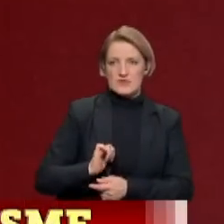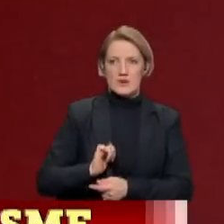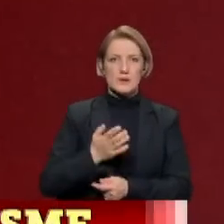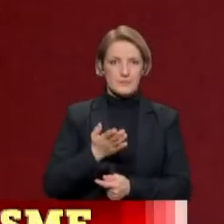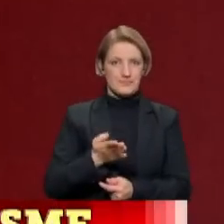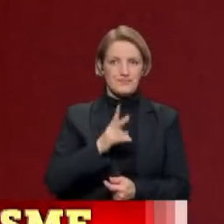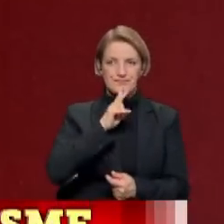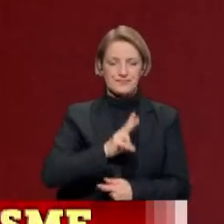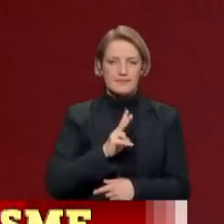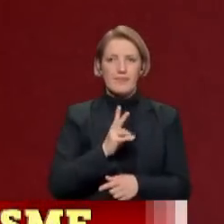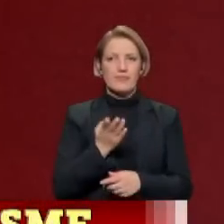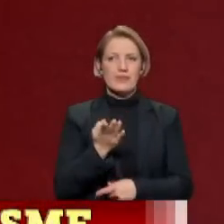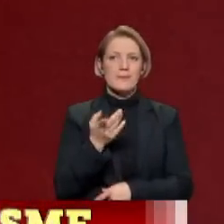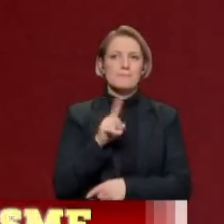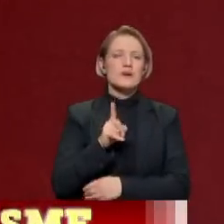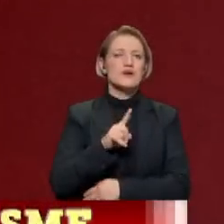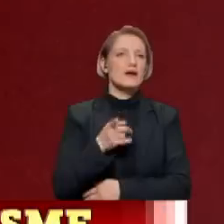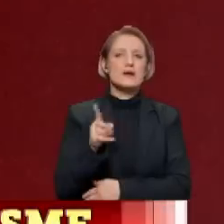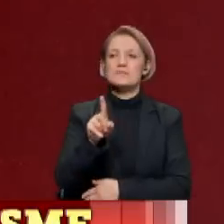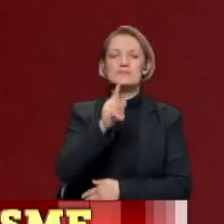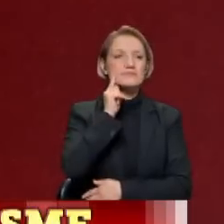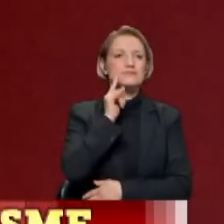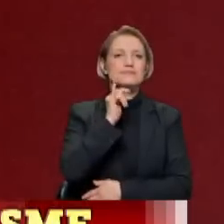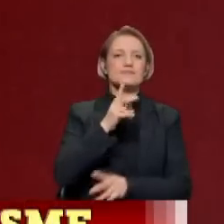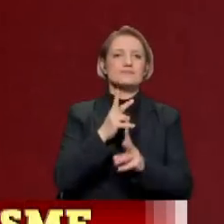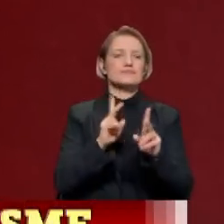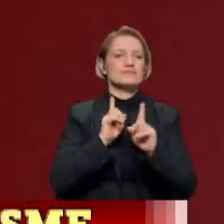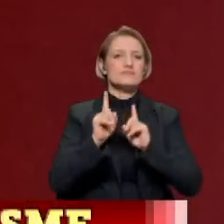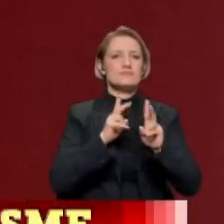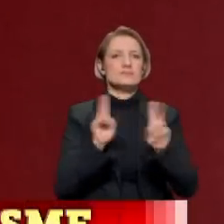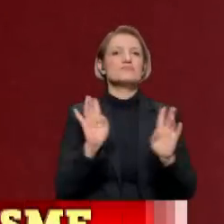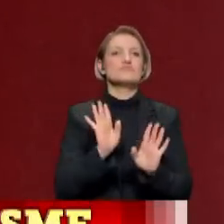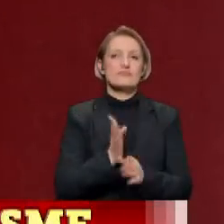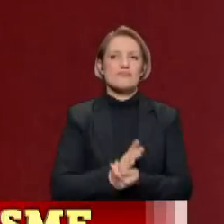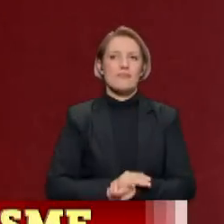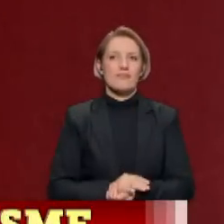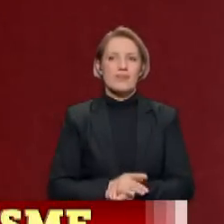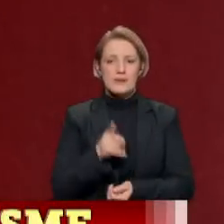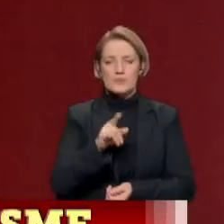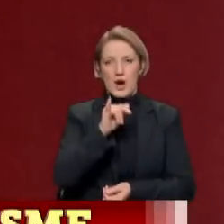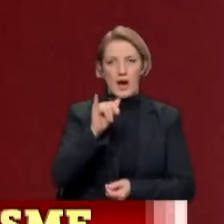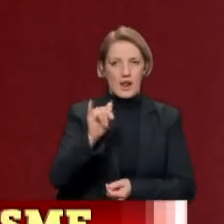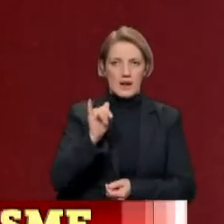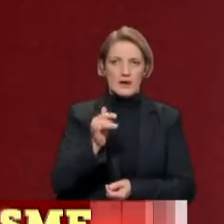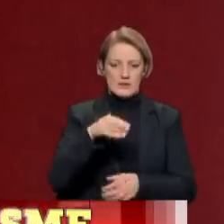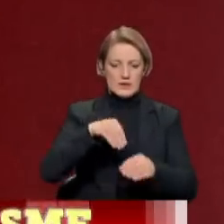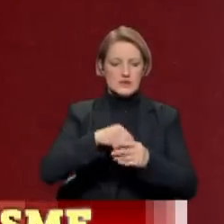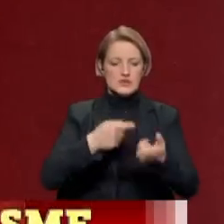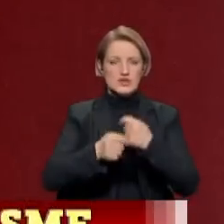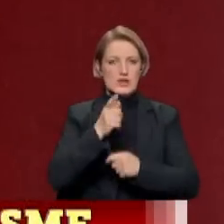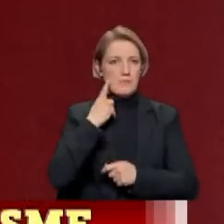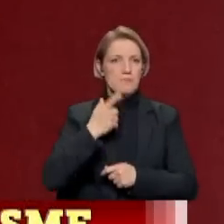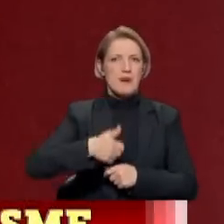resen hakaret. Niye başkalarını açmıyorsun? Niye başkalarını açmıyorsun? Bu hakaret. İçişleri Bakanı